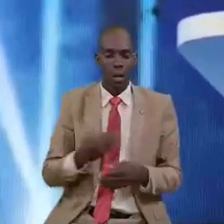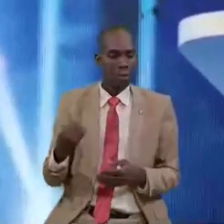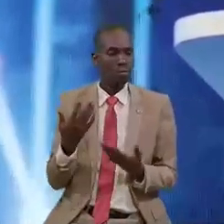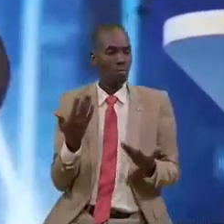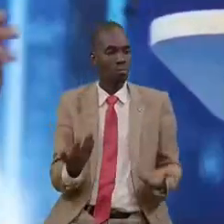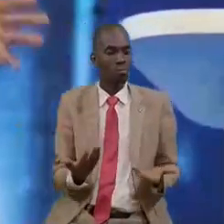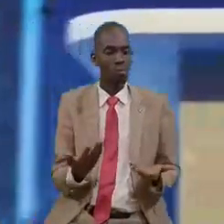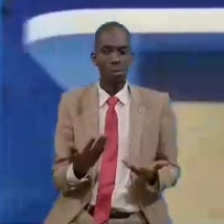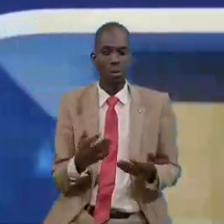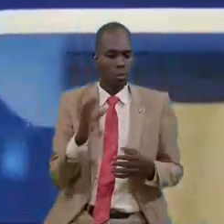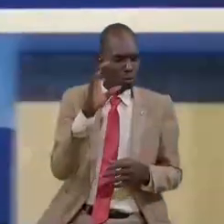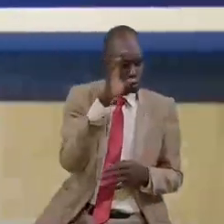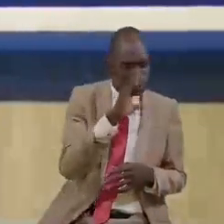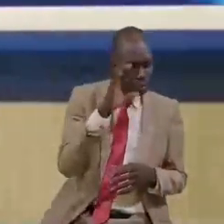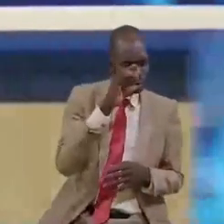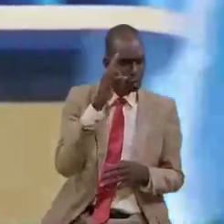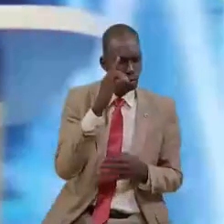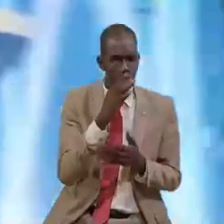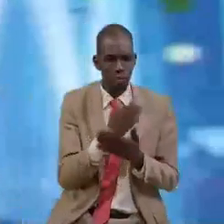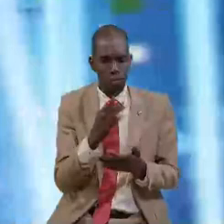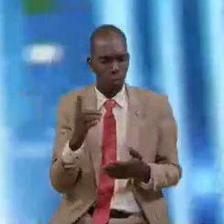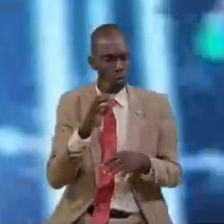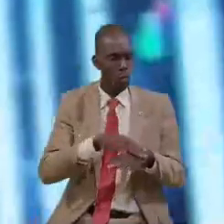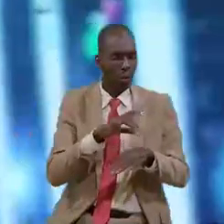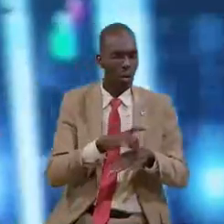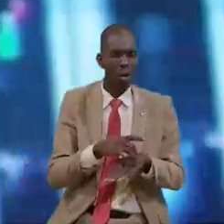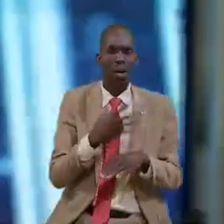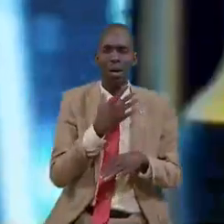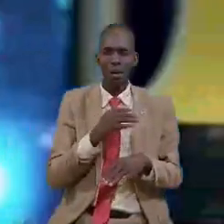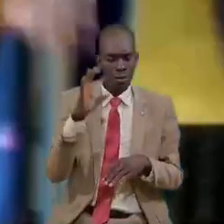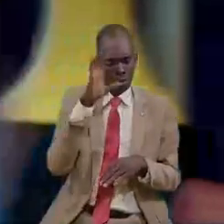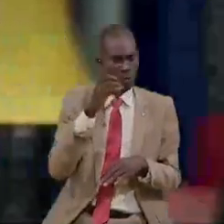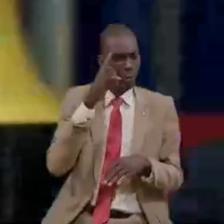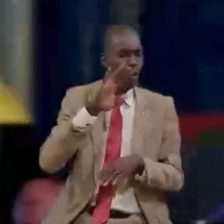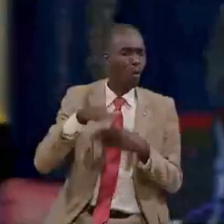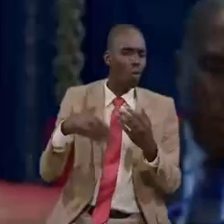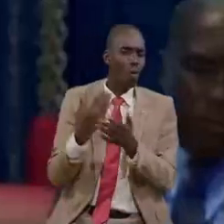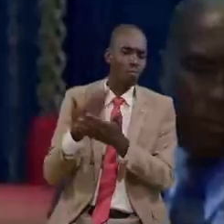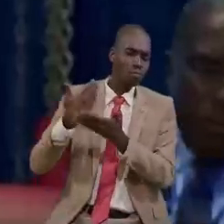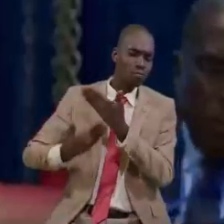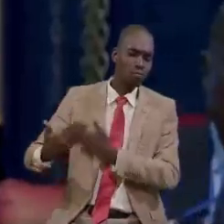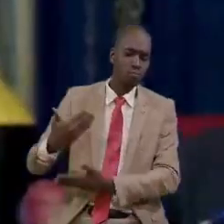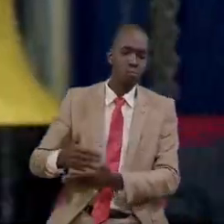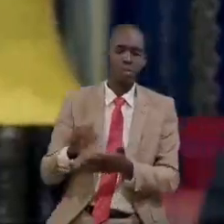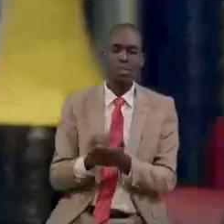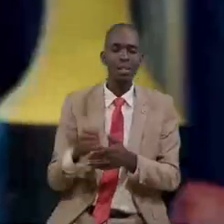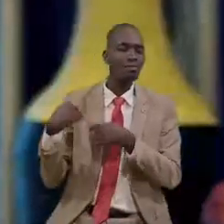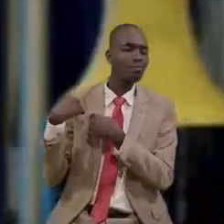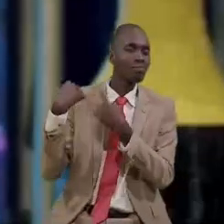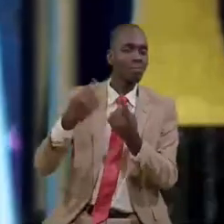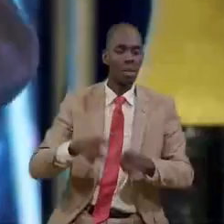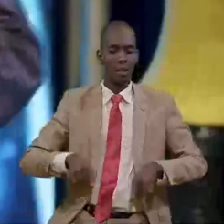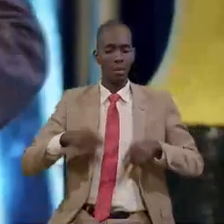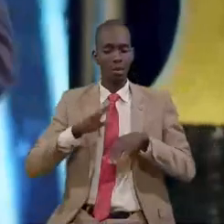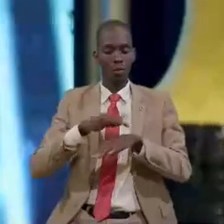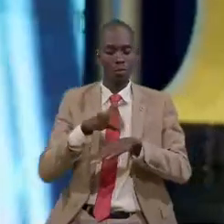sur la terre, on a cherché dans toute génération qui a vécu sur la face de la terre. Le Seigneur a